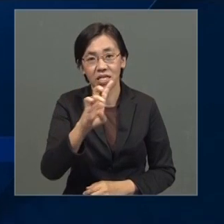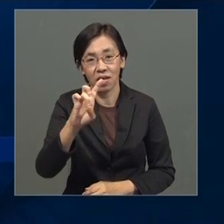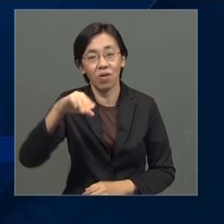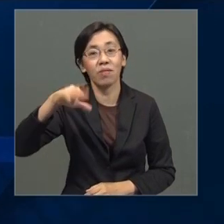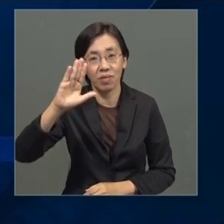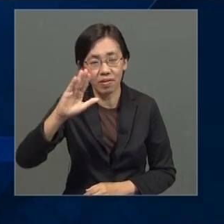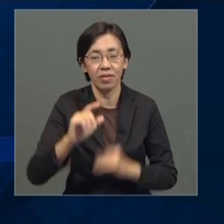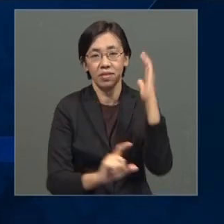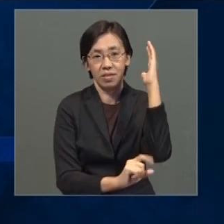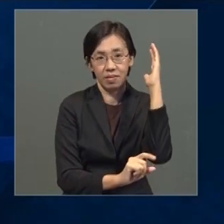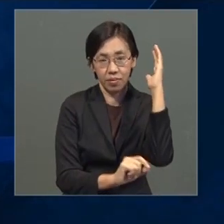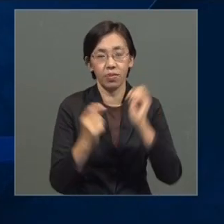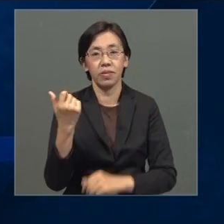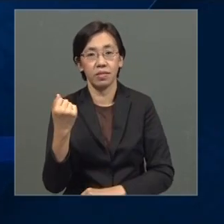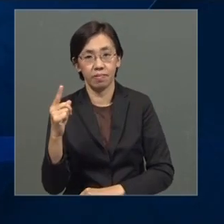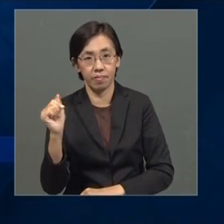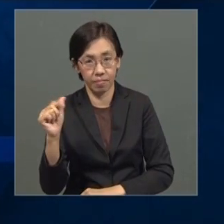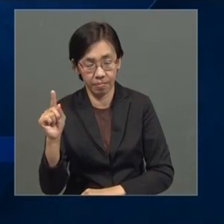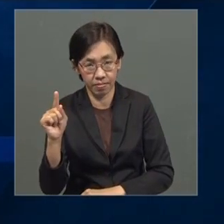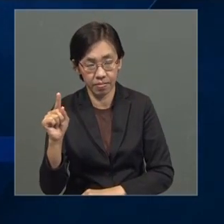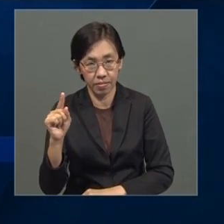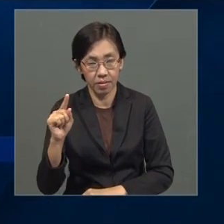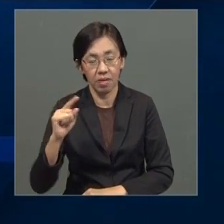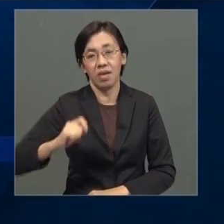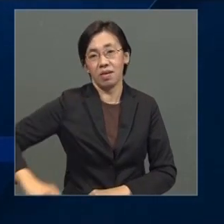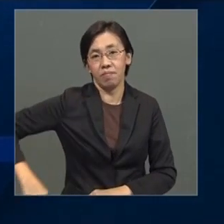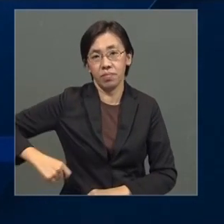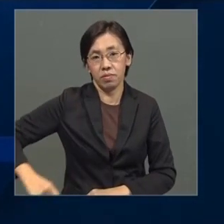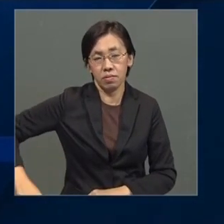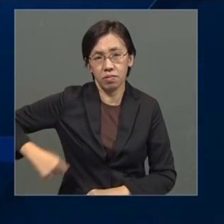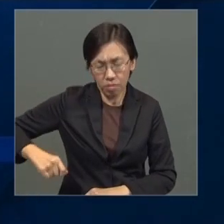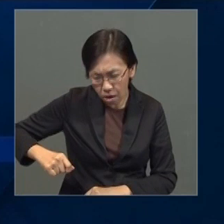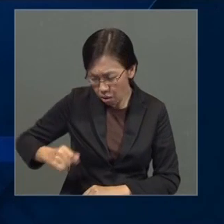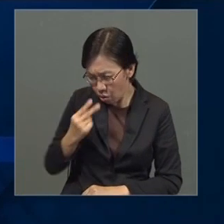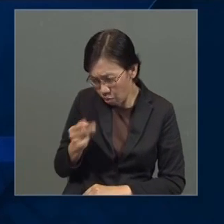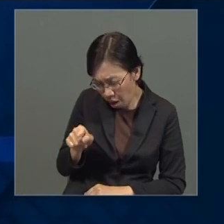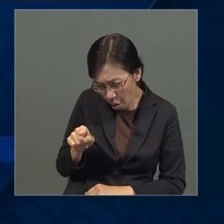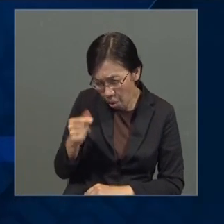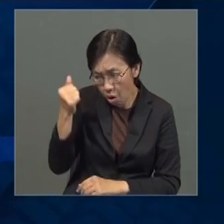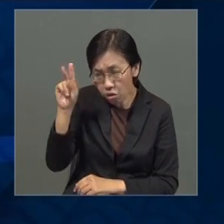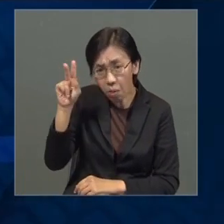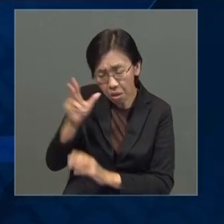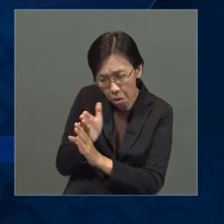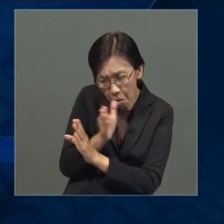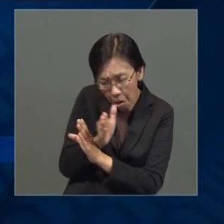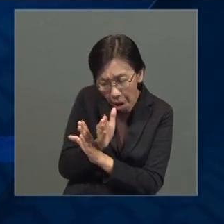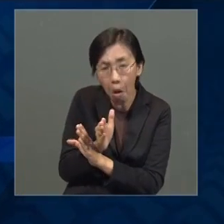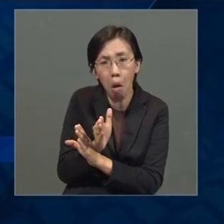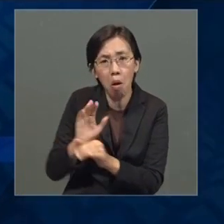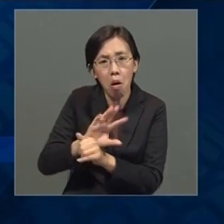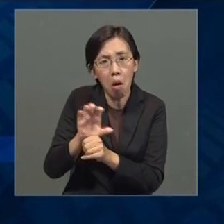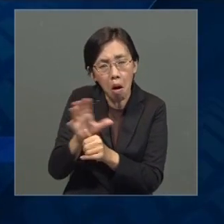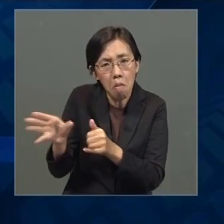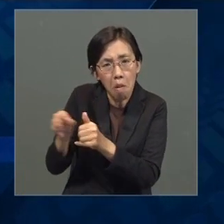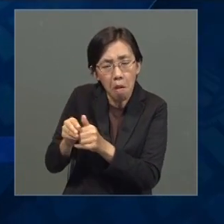าสิงคโปร์11นะคะกัมพูชาเรายังติดตามอย่างต่อเนื่องนะคะในช่วง 2-3 วันที่ผ่านมาตัวเลขขึ้นเป็นหลักร้อยนะ